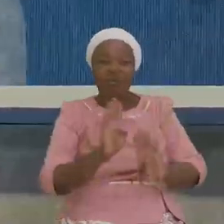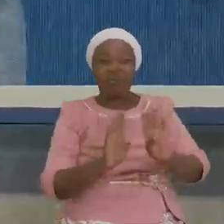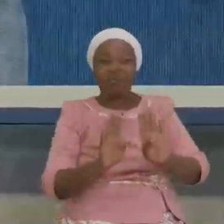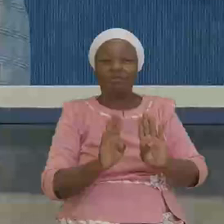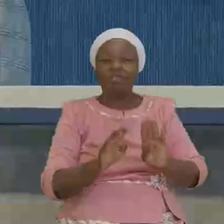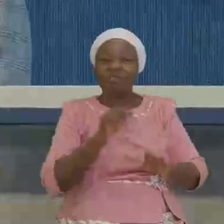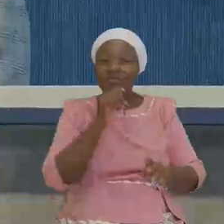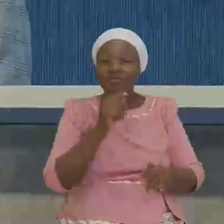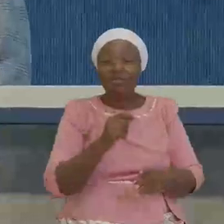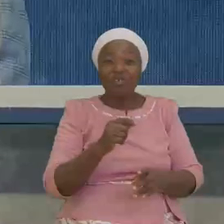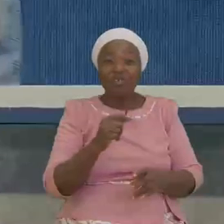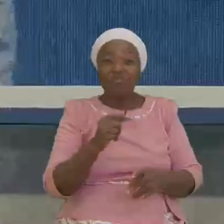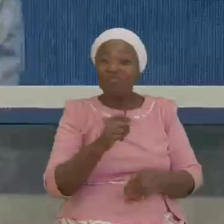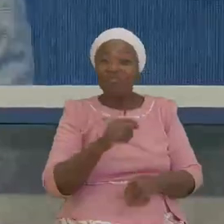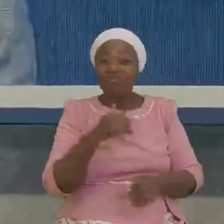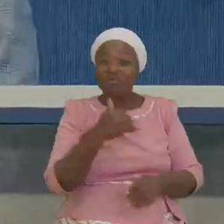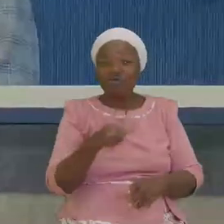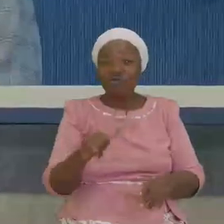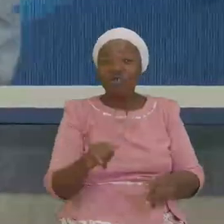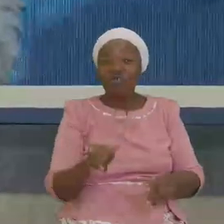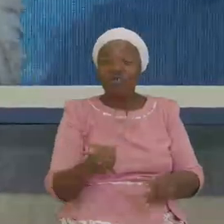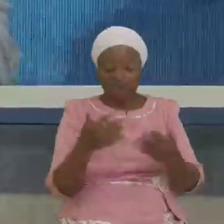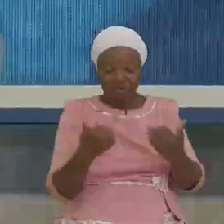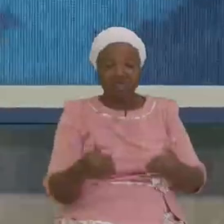pas seulement l'obstacle de ce jour,